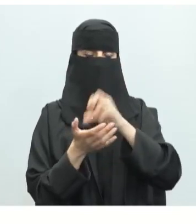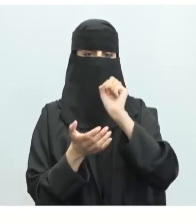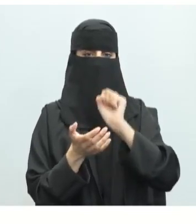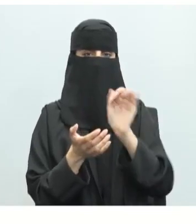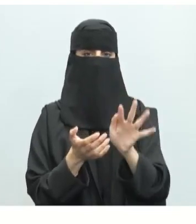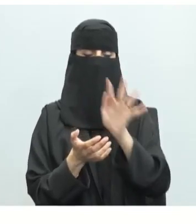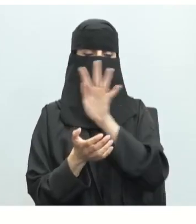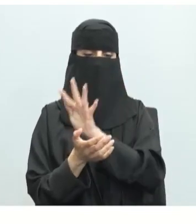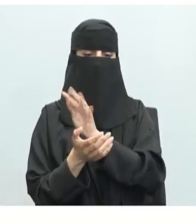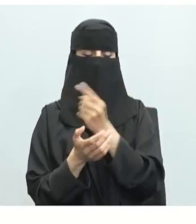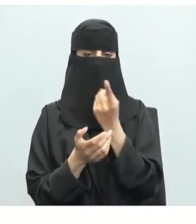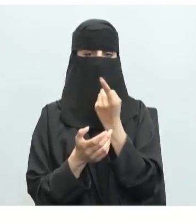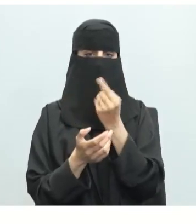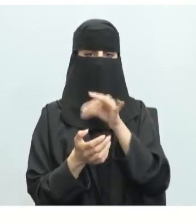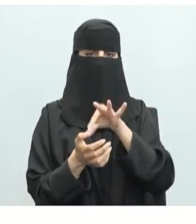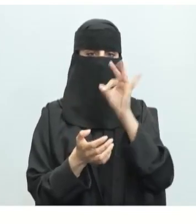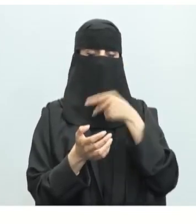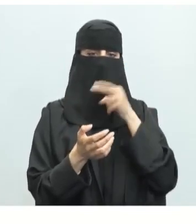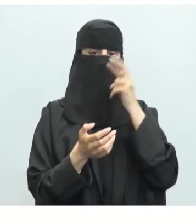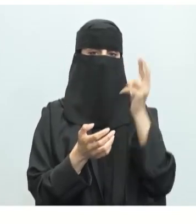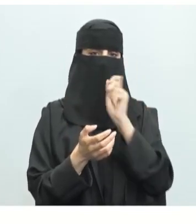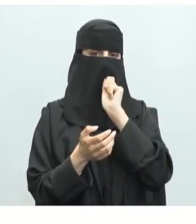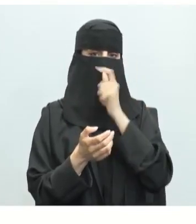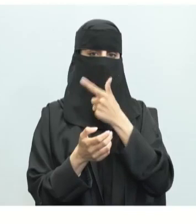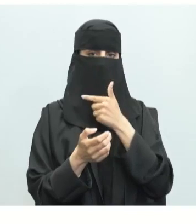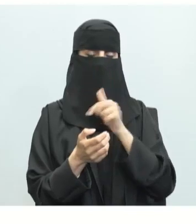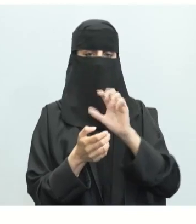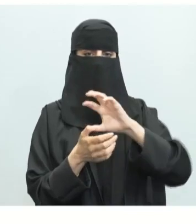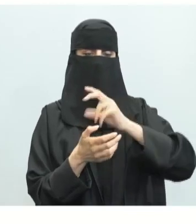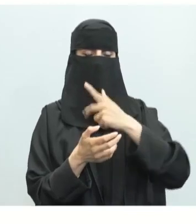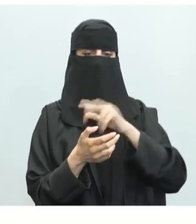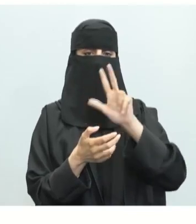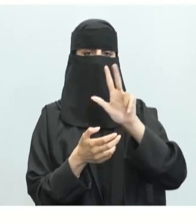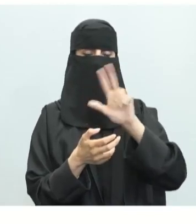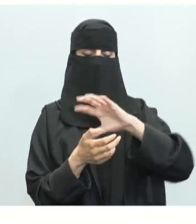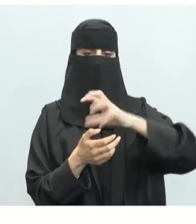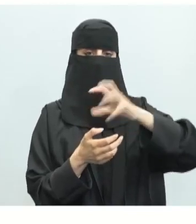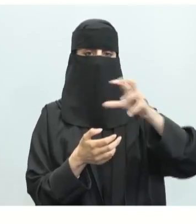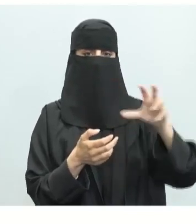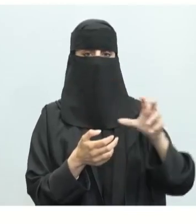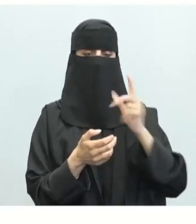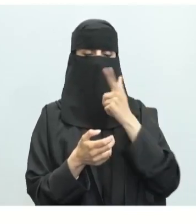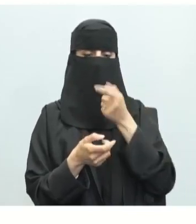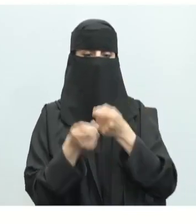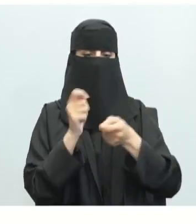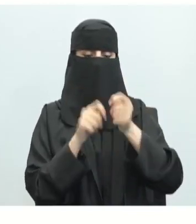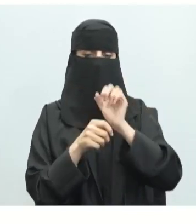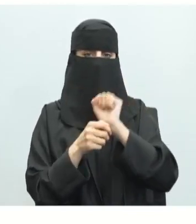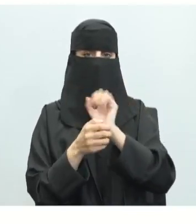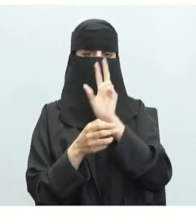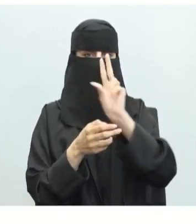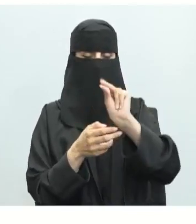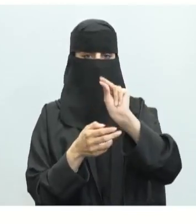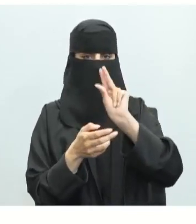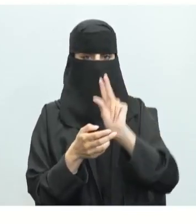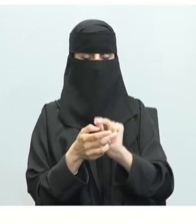الشرقية إلا مدينة الجبيل. أريد أن أصوغ على نفس